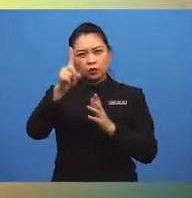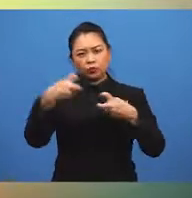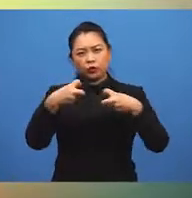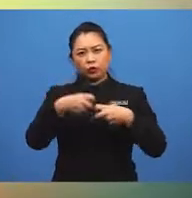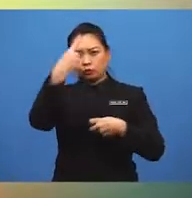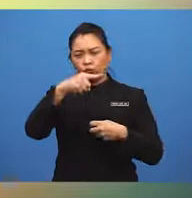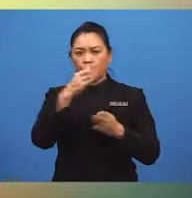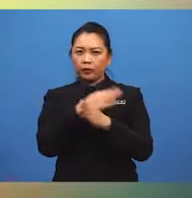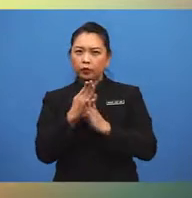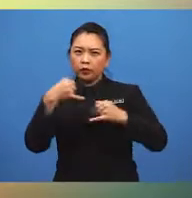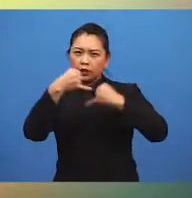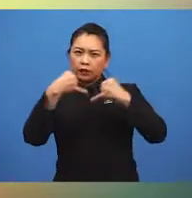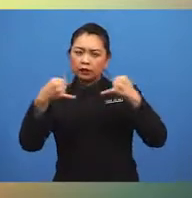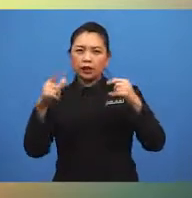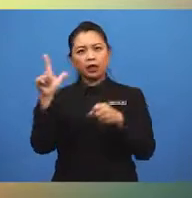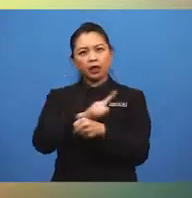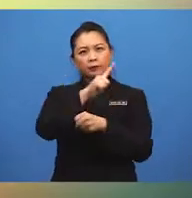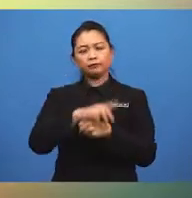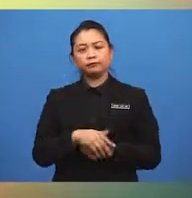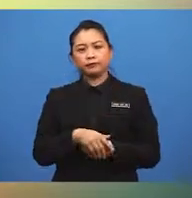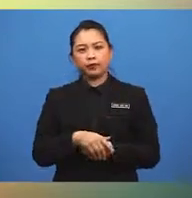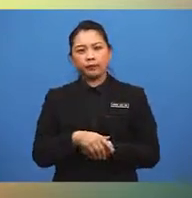untuk membentuk ikatan lengkap.